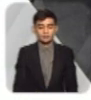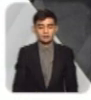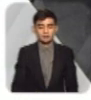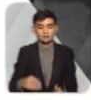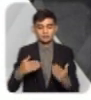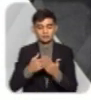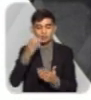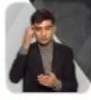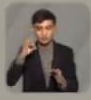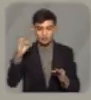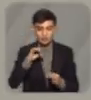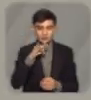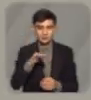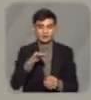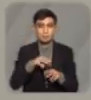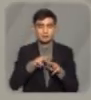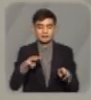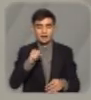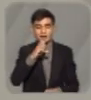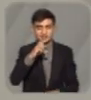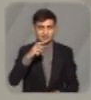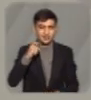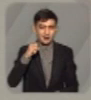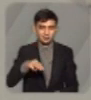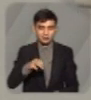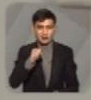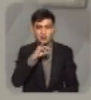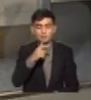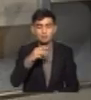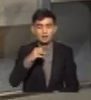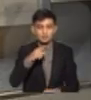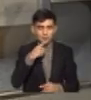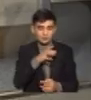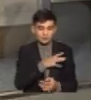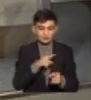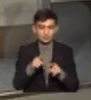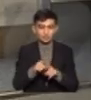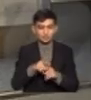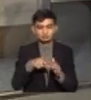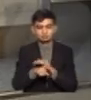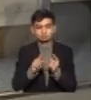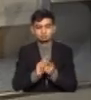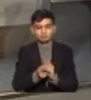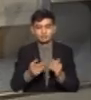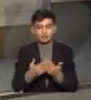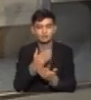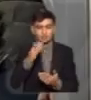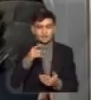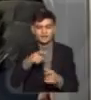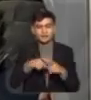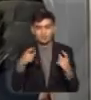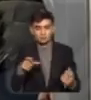Новшества в образовании, по мнению министра Асхата Аймагамбетова, просто необходимы. Это стало очевидно после обнародования результатов